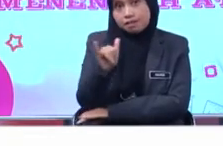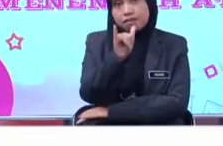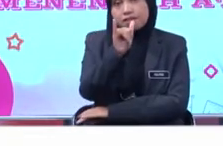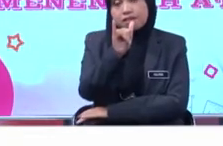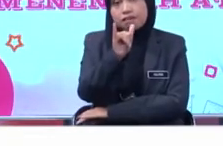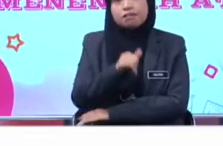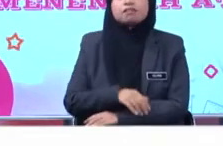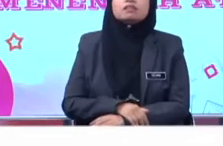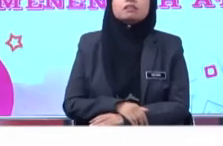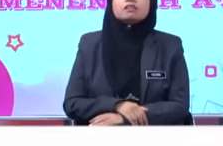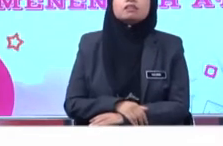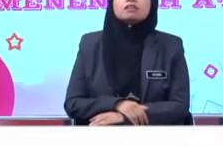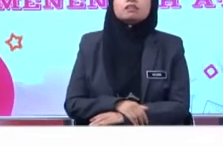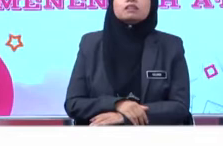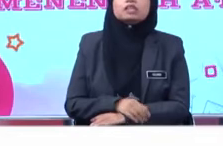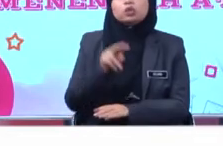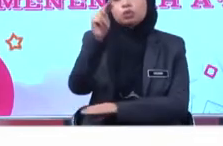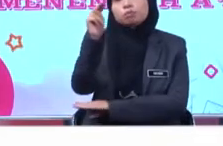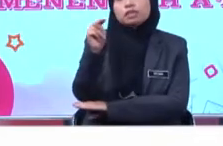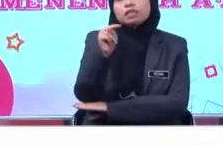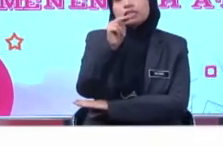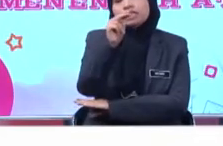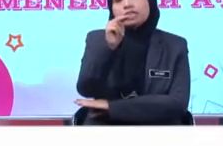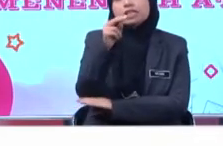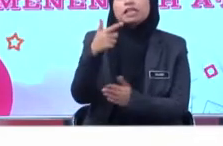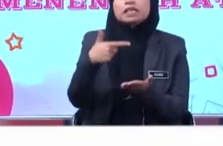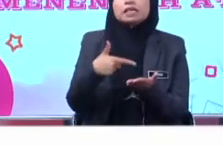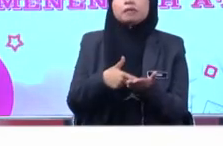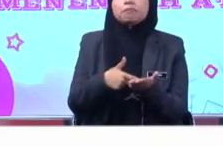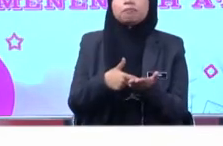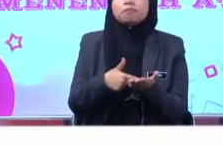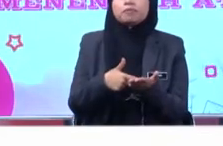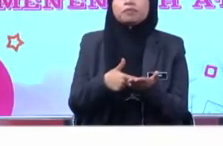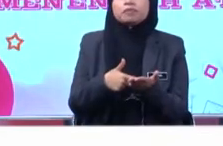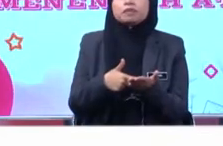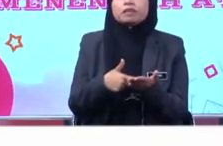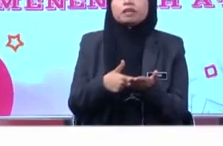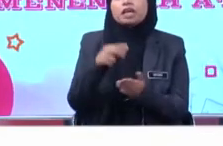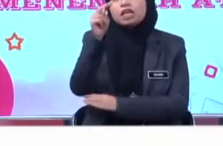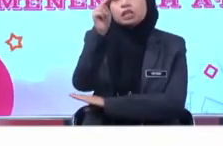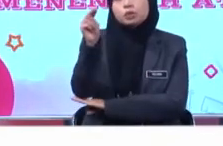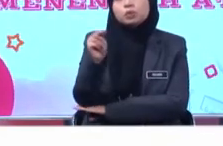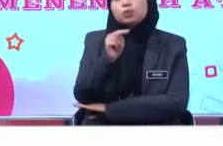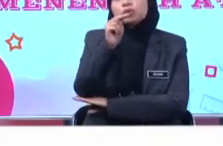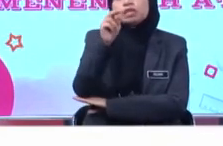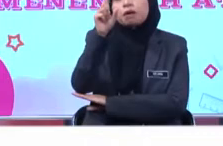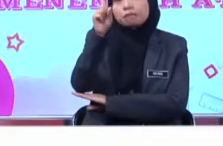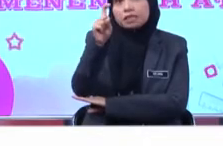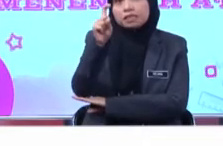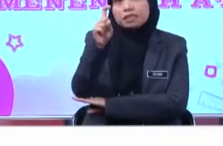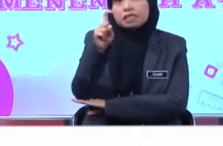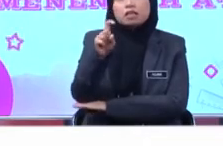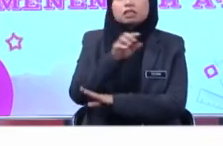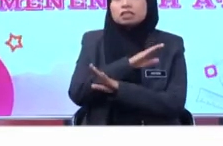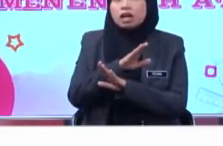yuadzim Ayesha the nun mati pengayaan Oke ini nampaknya mati Plaza jangan-jangan the